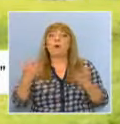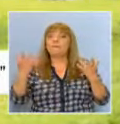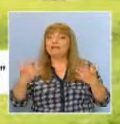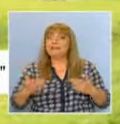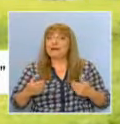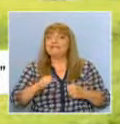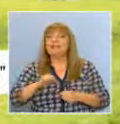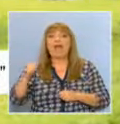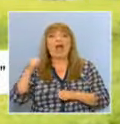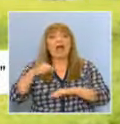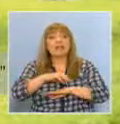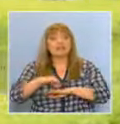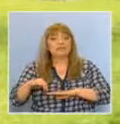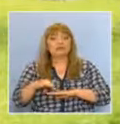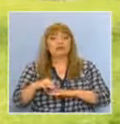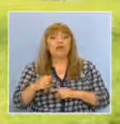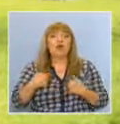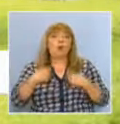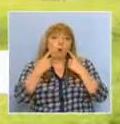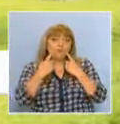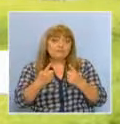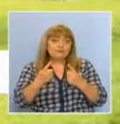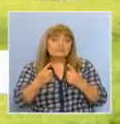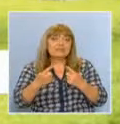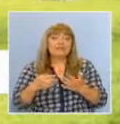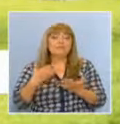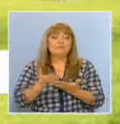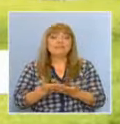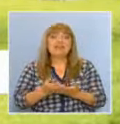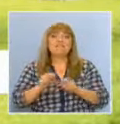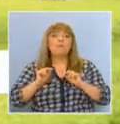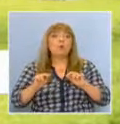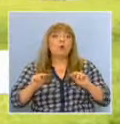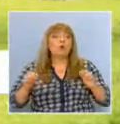да представям уроци, проектно базирани уроци,